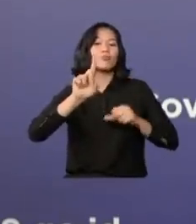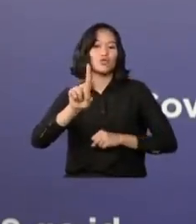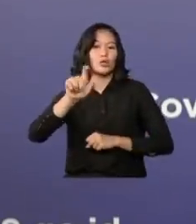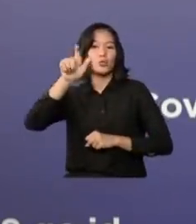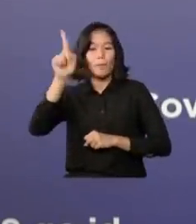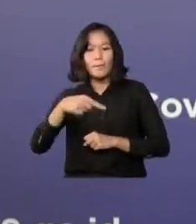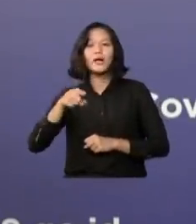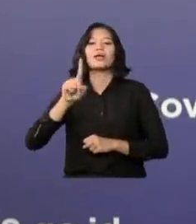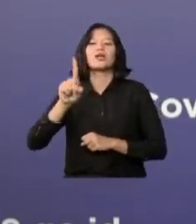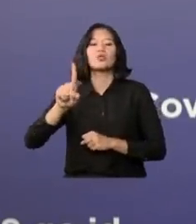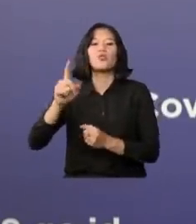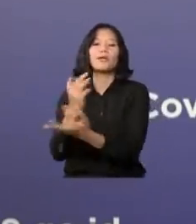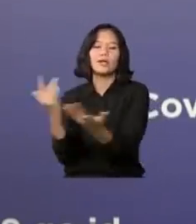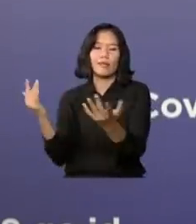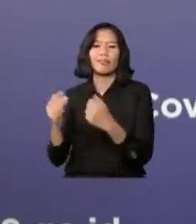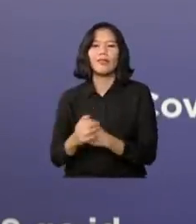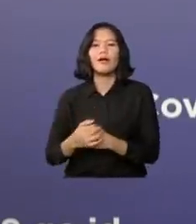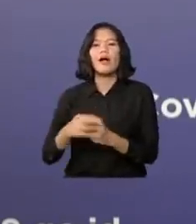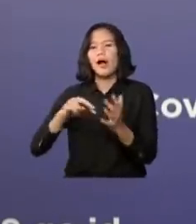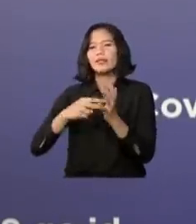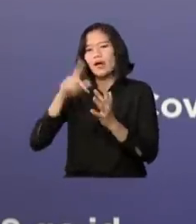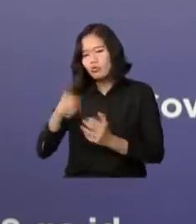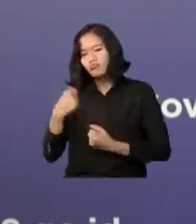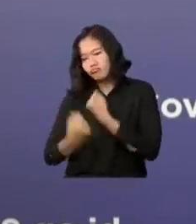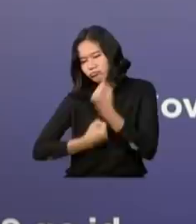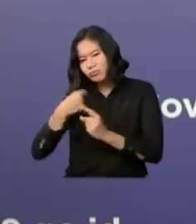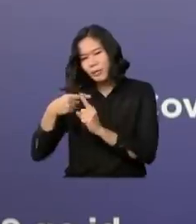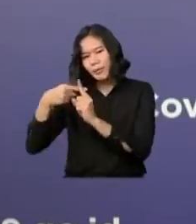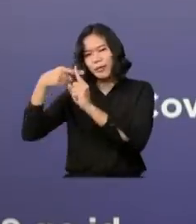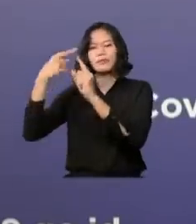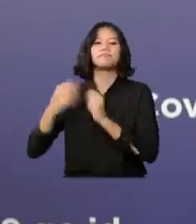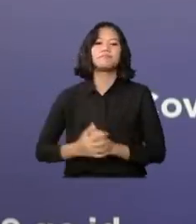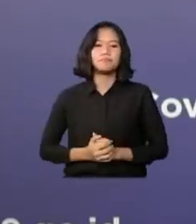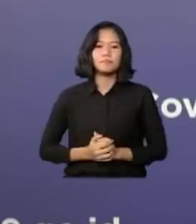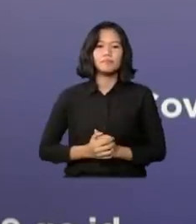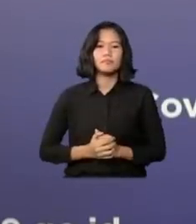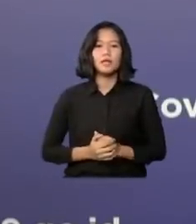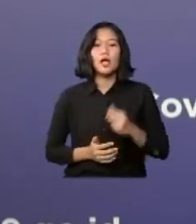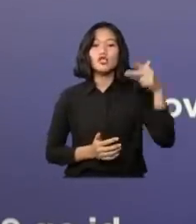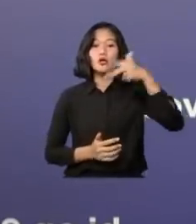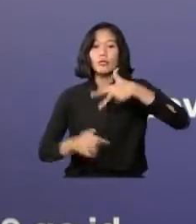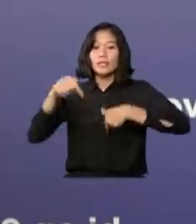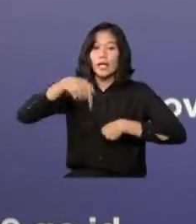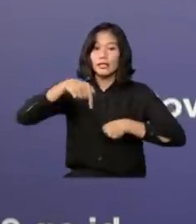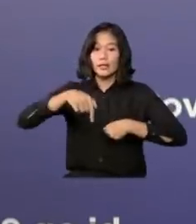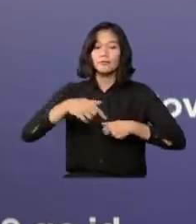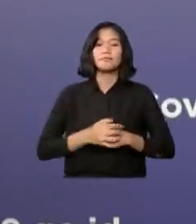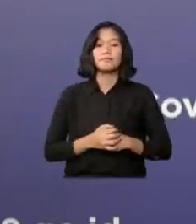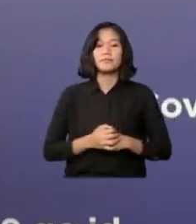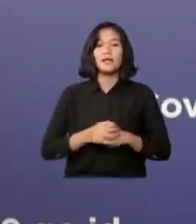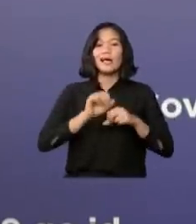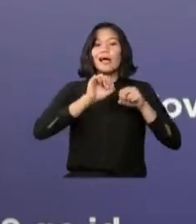2.281 per 1 juta penduduk, ini juga kita harus lebih banyak tingkatkan lagi. Kemudian Sulawesi Selatan